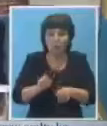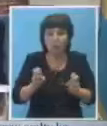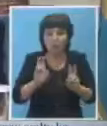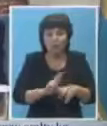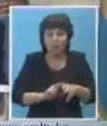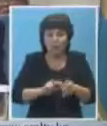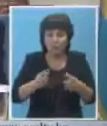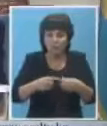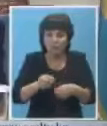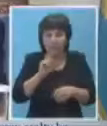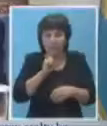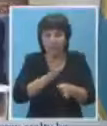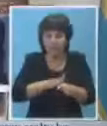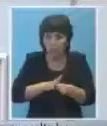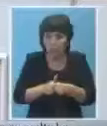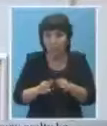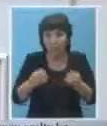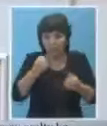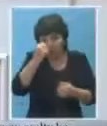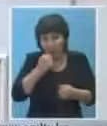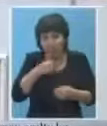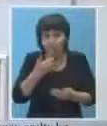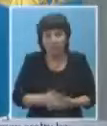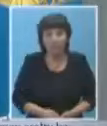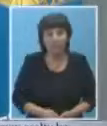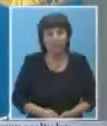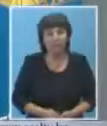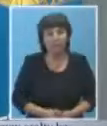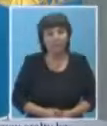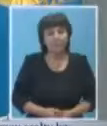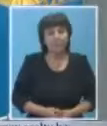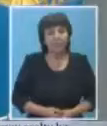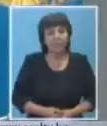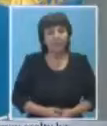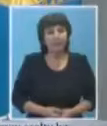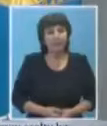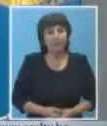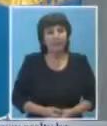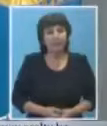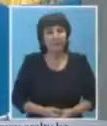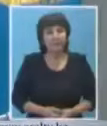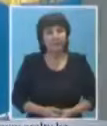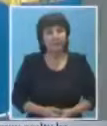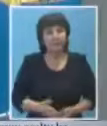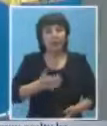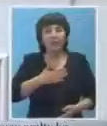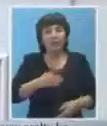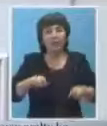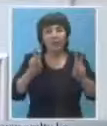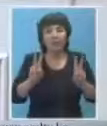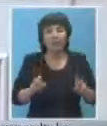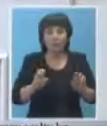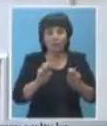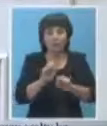қорғау құрылымдарының сапалы жұмыс атқарғаны үшін алғысын білдірді. Я поблагодарю всех, в том числе комитет. Мен арнаулы және